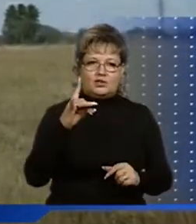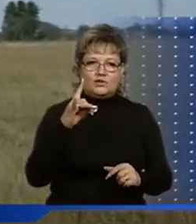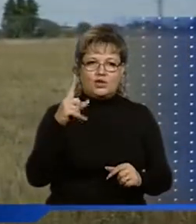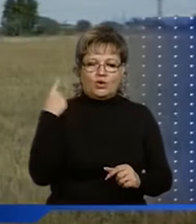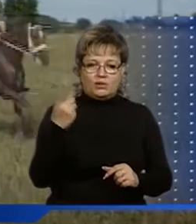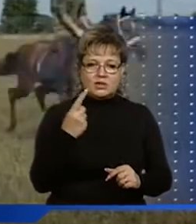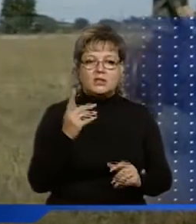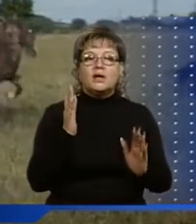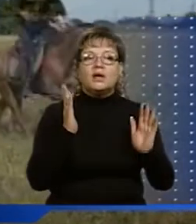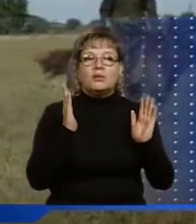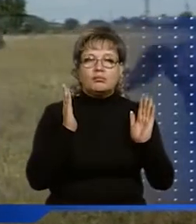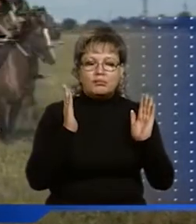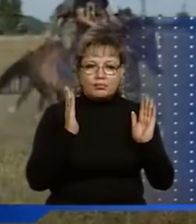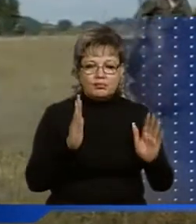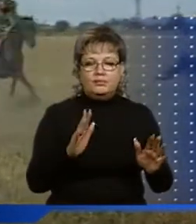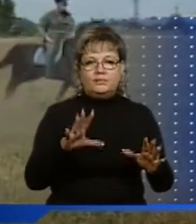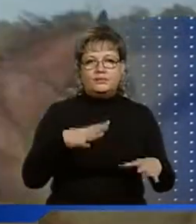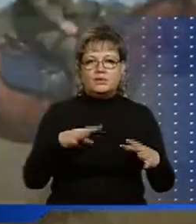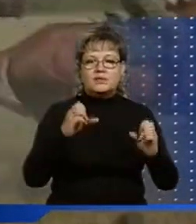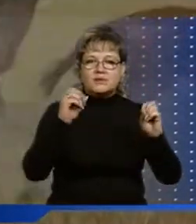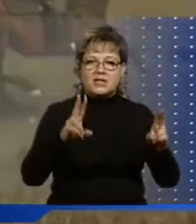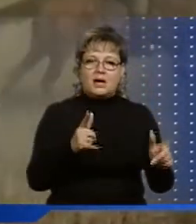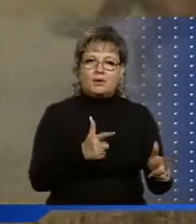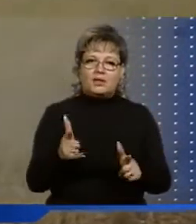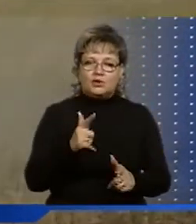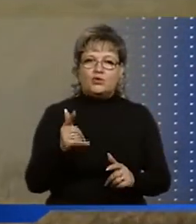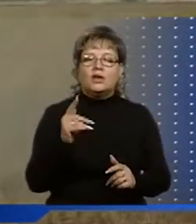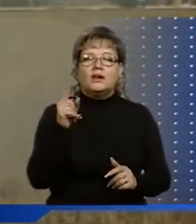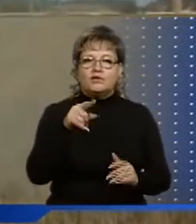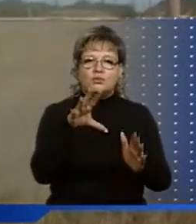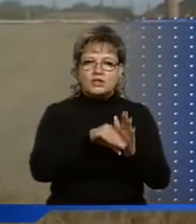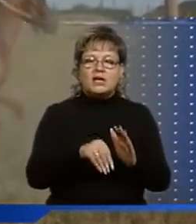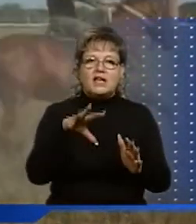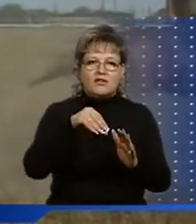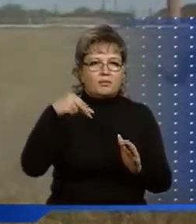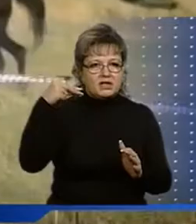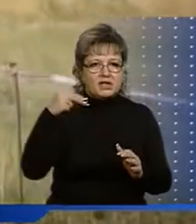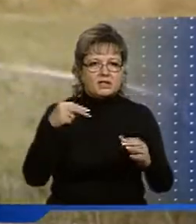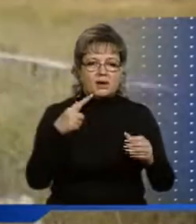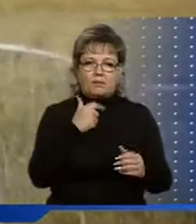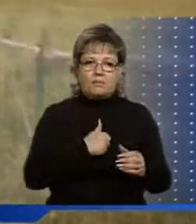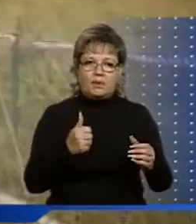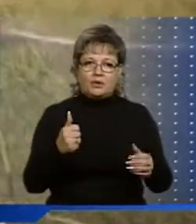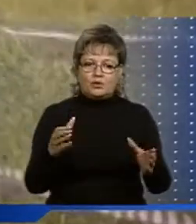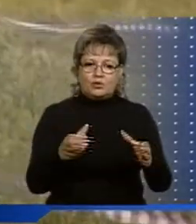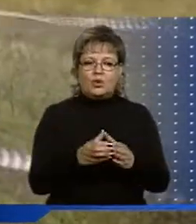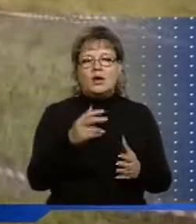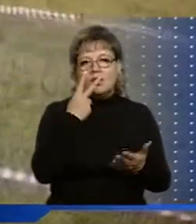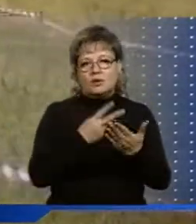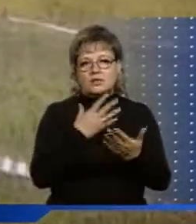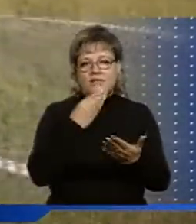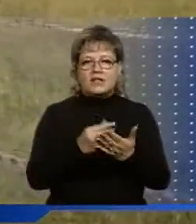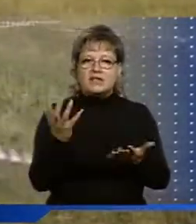занятия в конном центре будут казаки, прошедшие школу специальной подготовки, в том числе и в президентском полку. Самые удалые всадники покажут